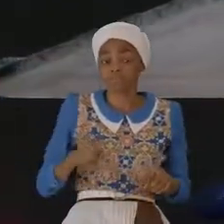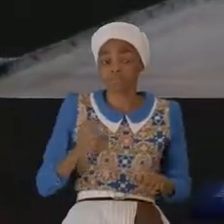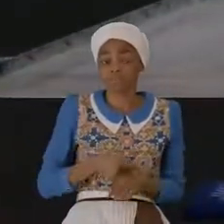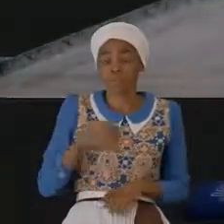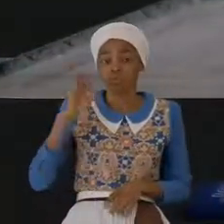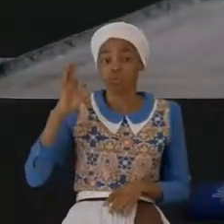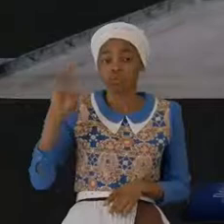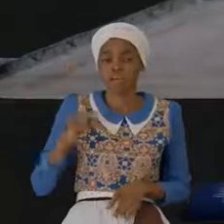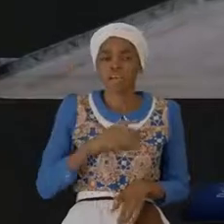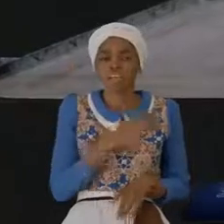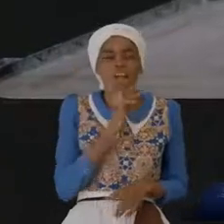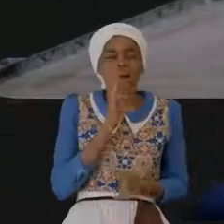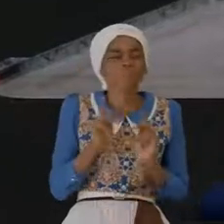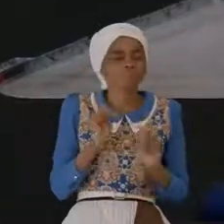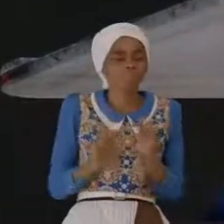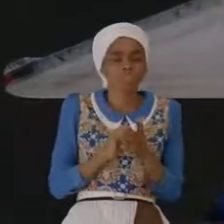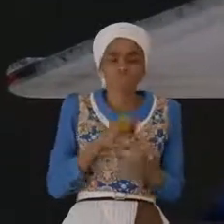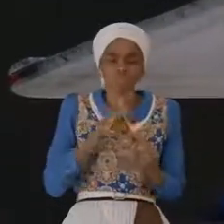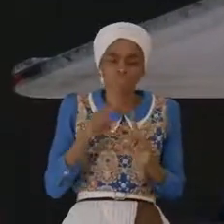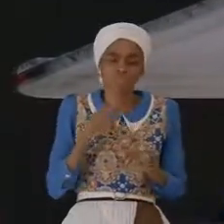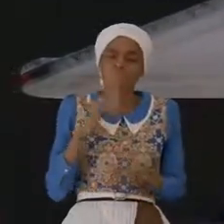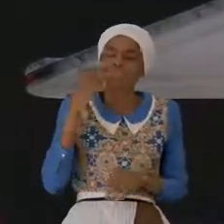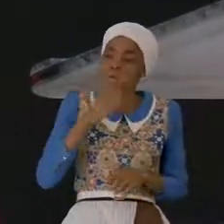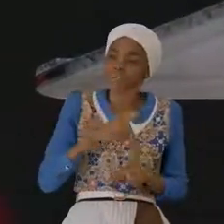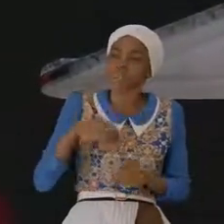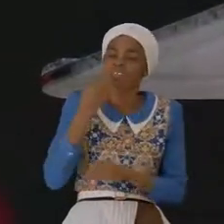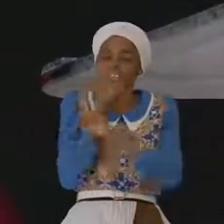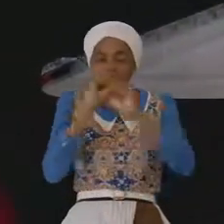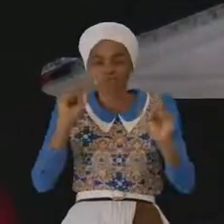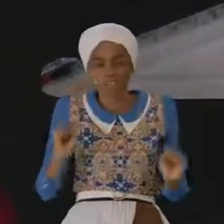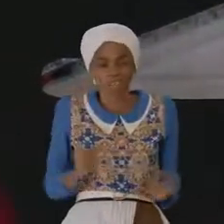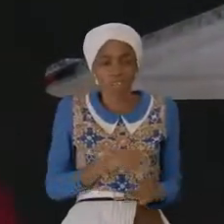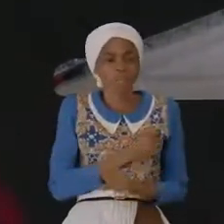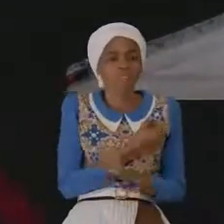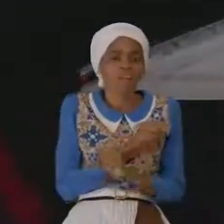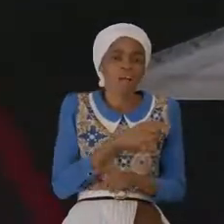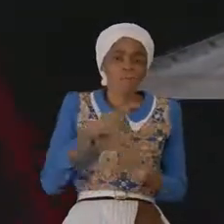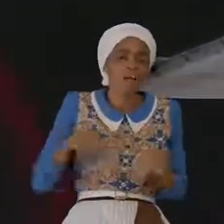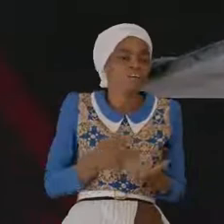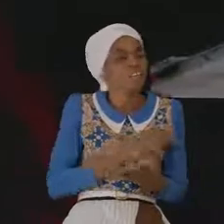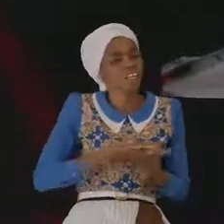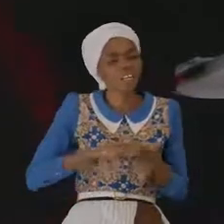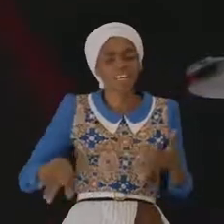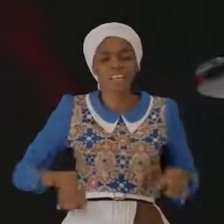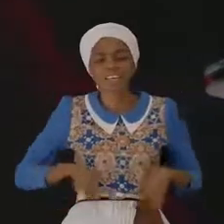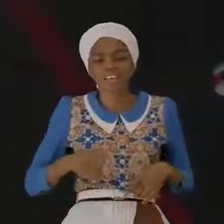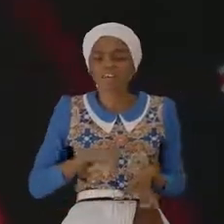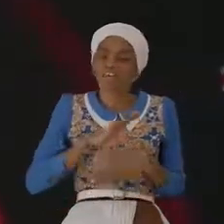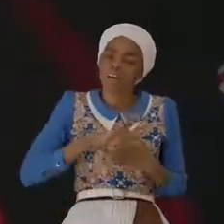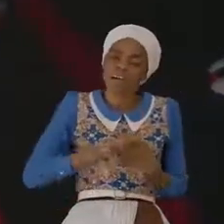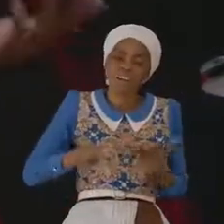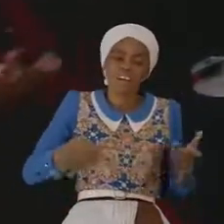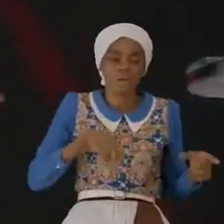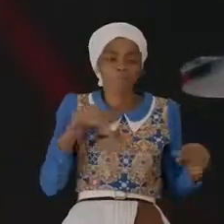vie diffère de sa prédication. Il y a des gens qui parlent du salut, ils parlent d'une vie propre, ils parlent d'une